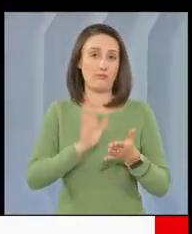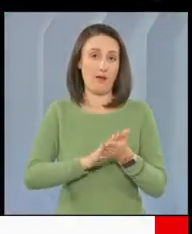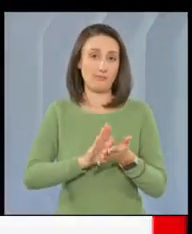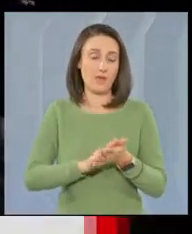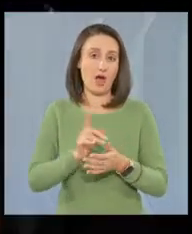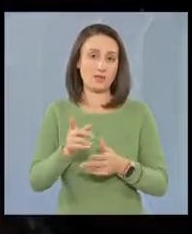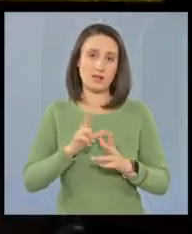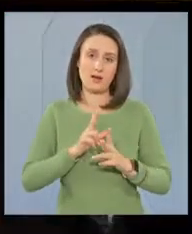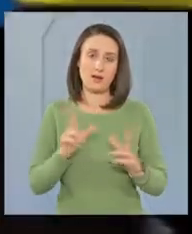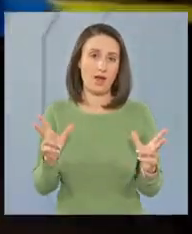la acest gest disperat